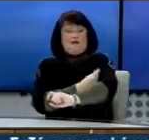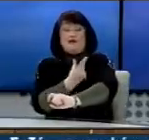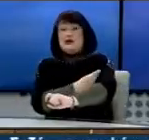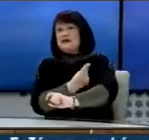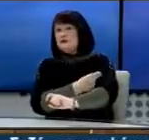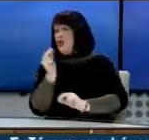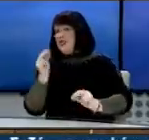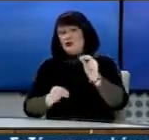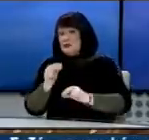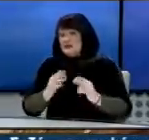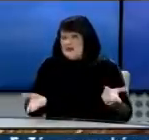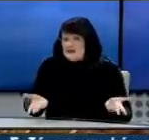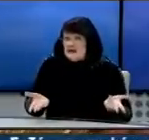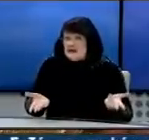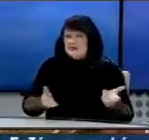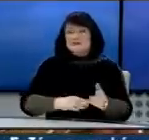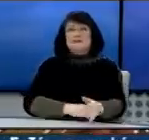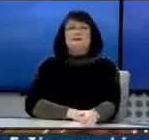ησυχία.